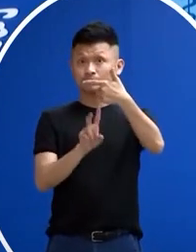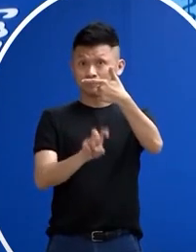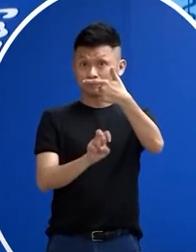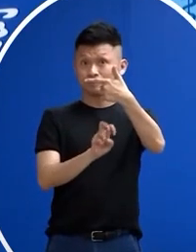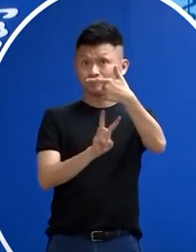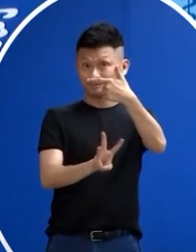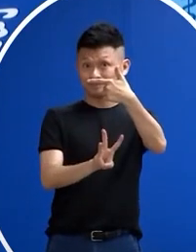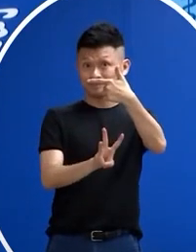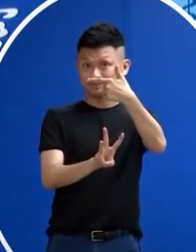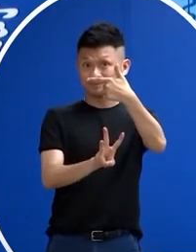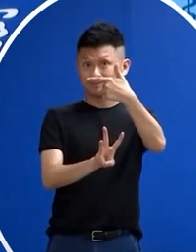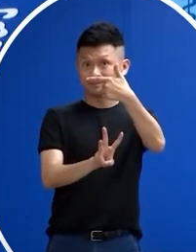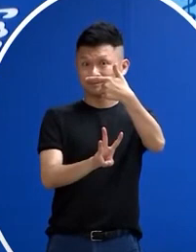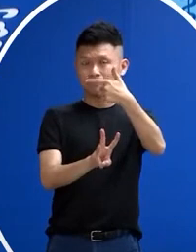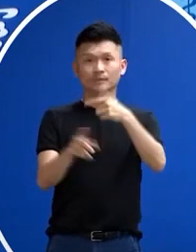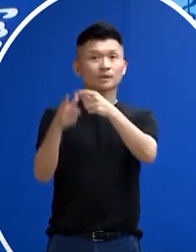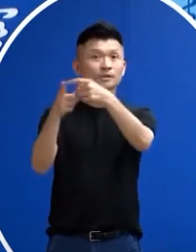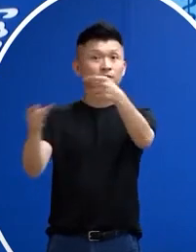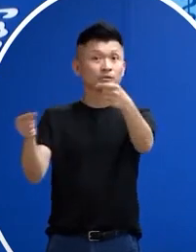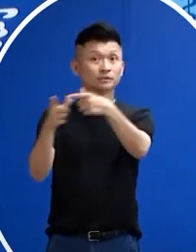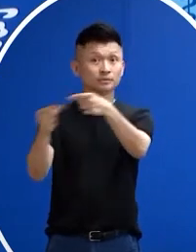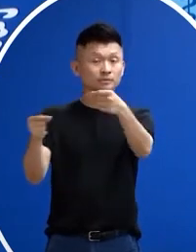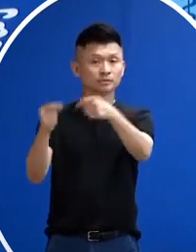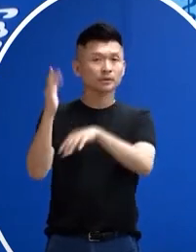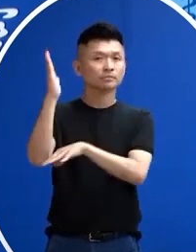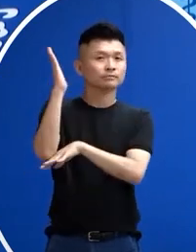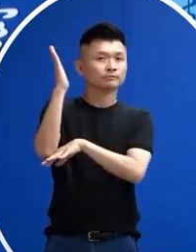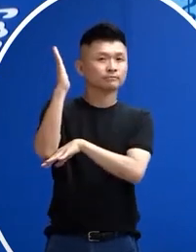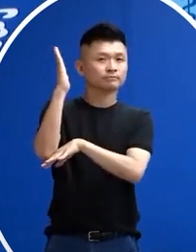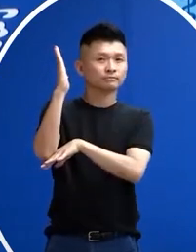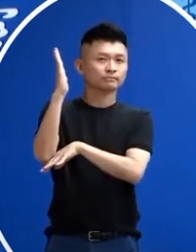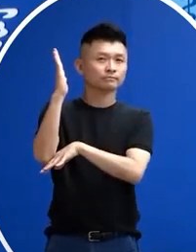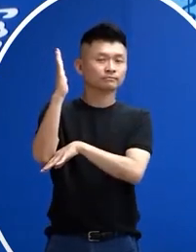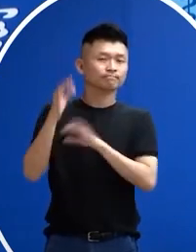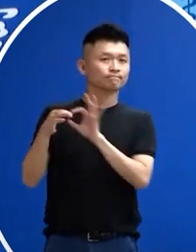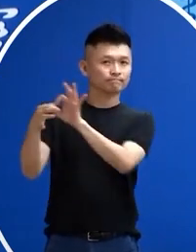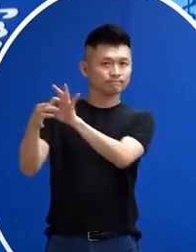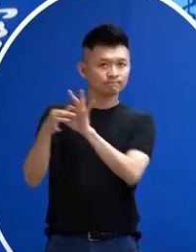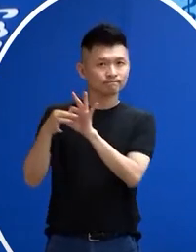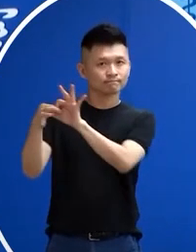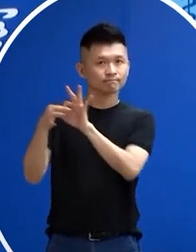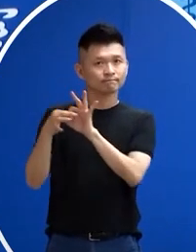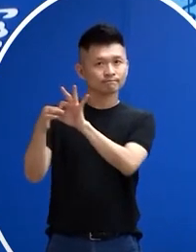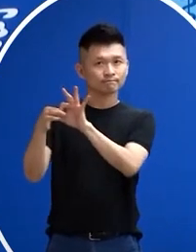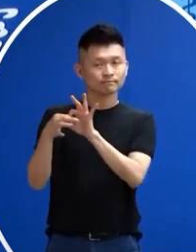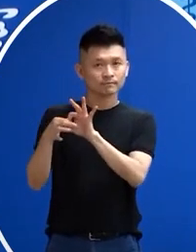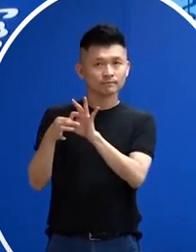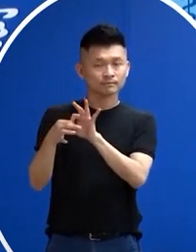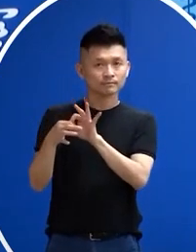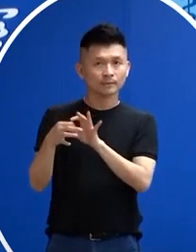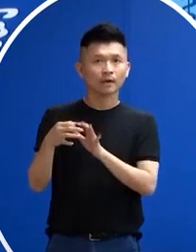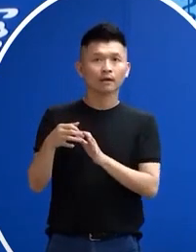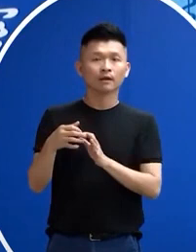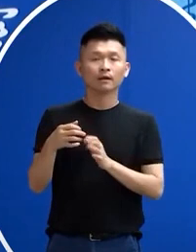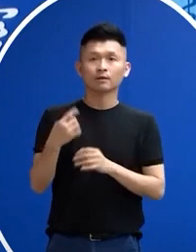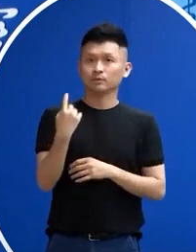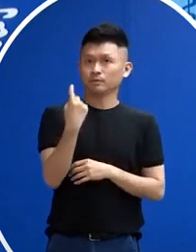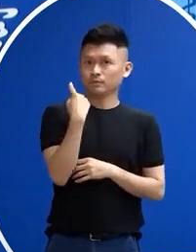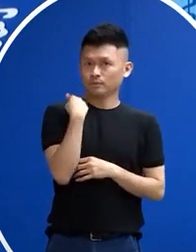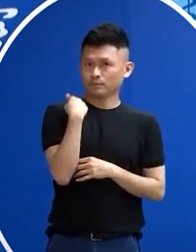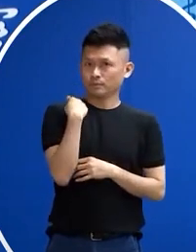6月23号那这个日本官方在跟我们联系啊，所以我们也是